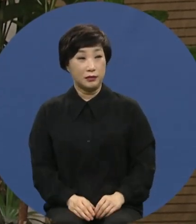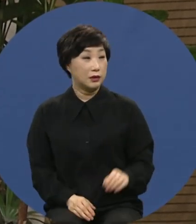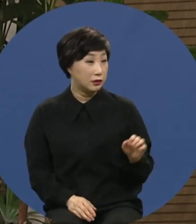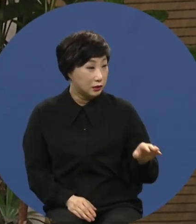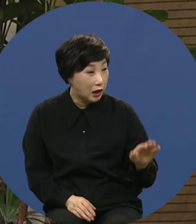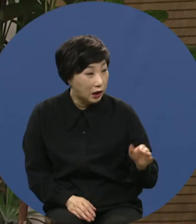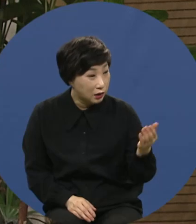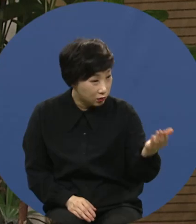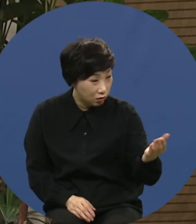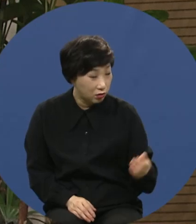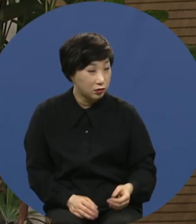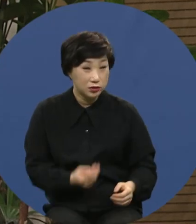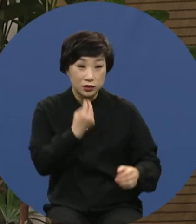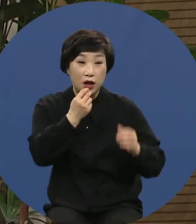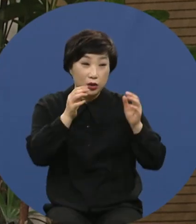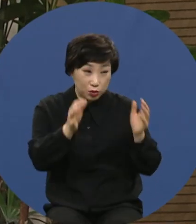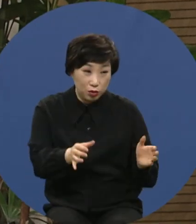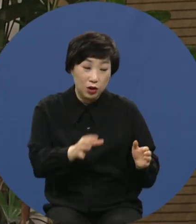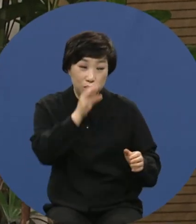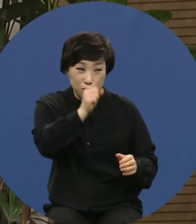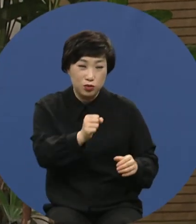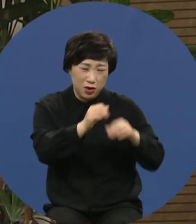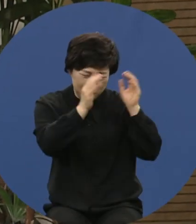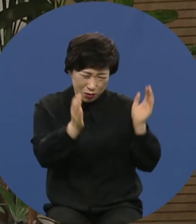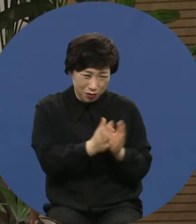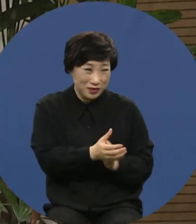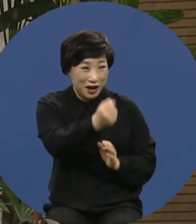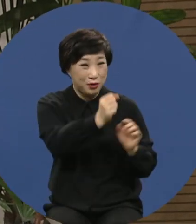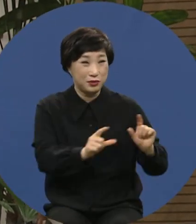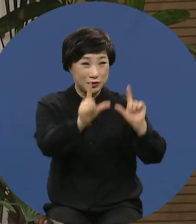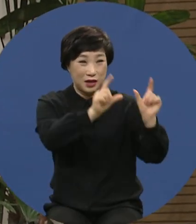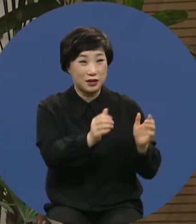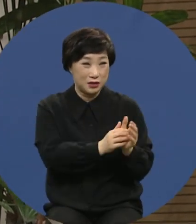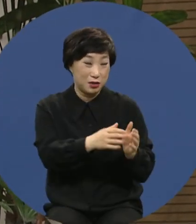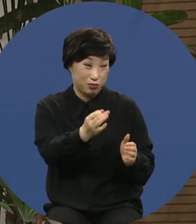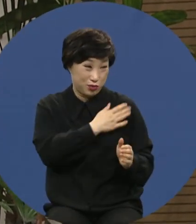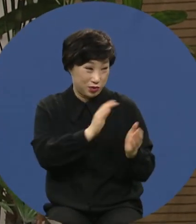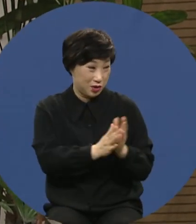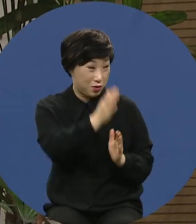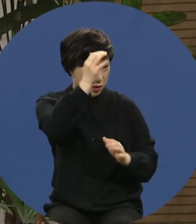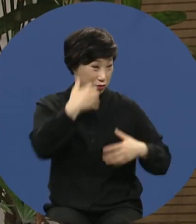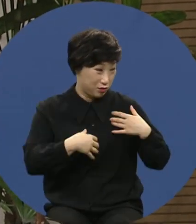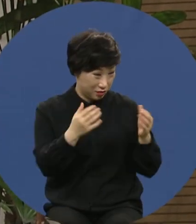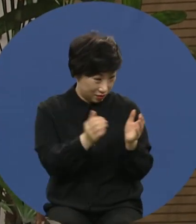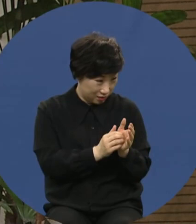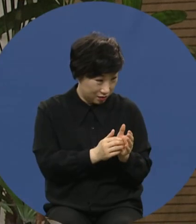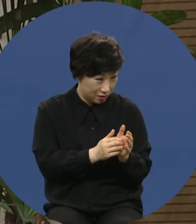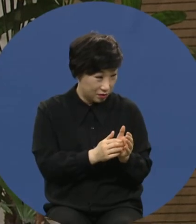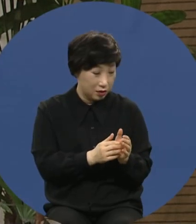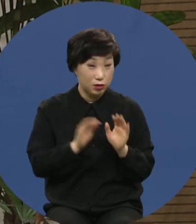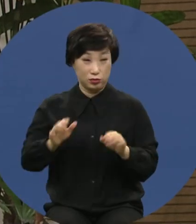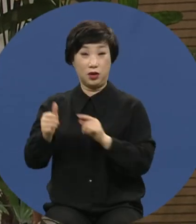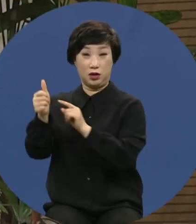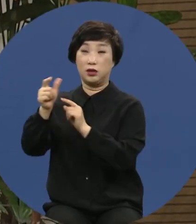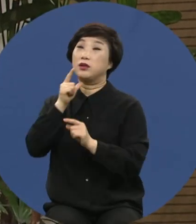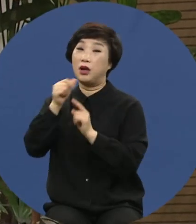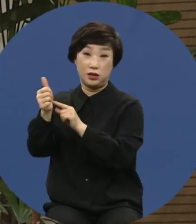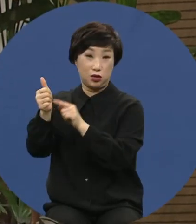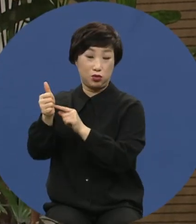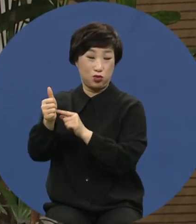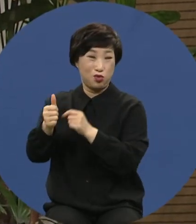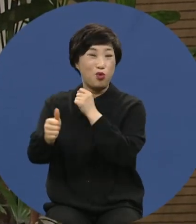너는 세상에서 좋은 것으로 살았어. 부귀영화 누렸어. 나사로는 고생만